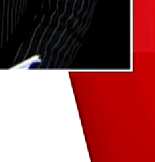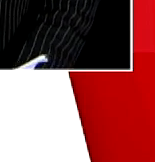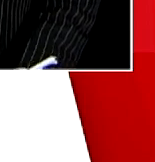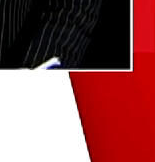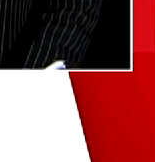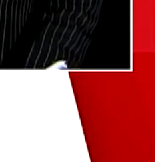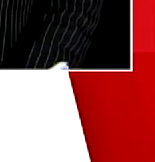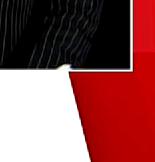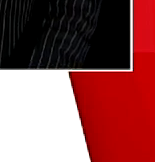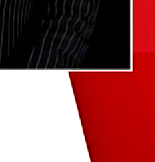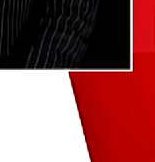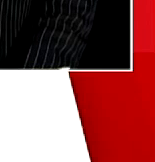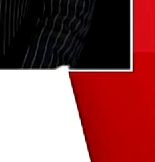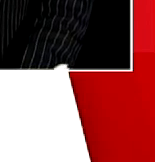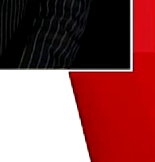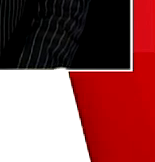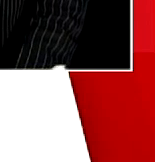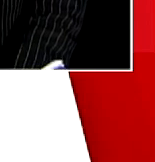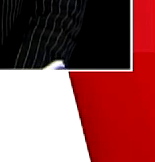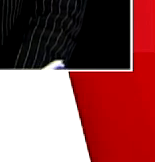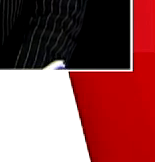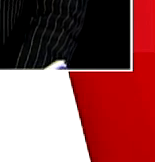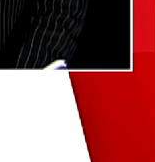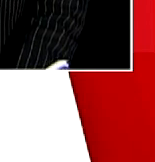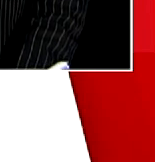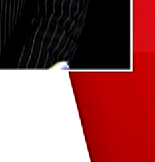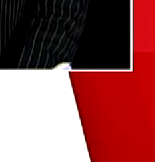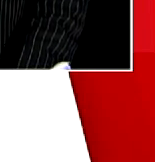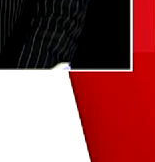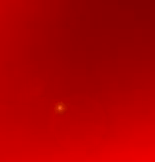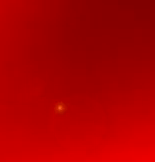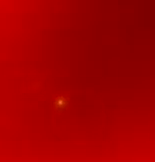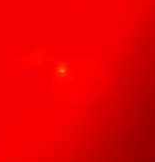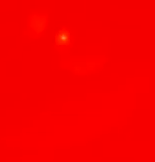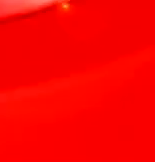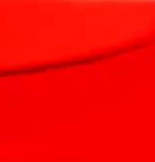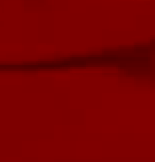Ako naman si Emil Sumangil at ito ang State of the Nation.